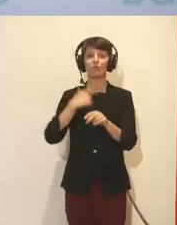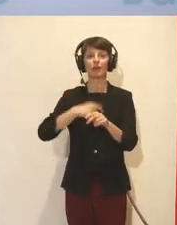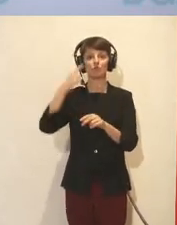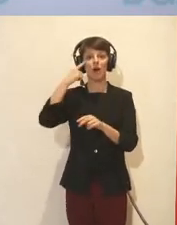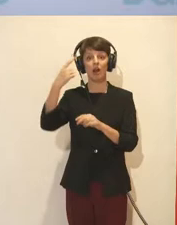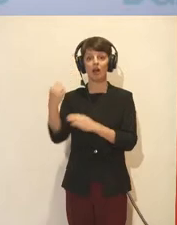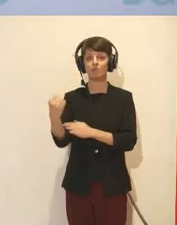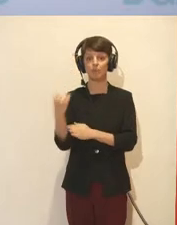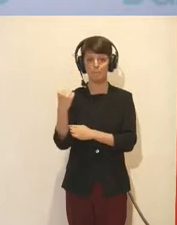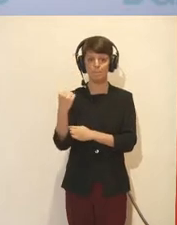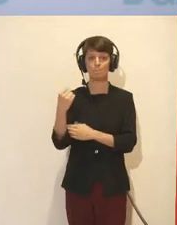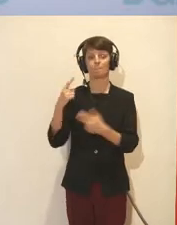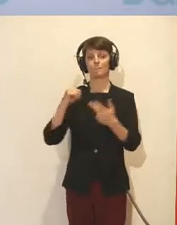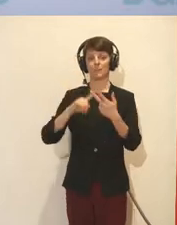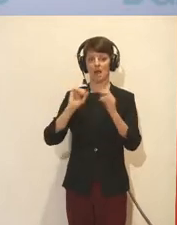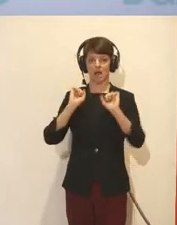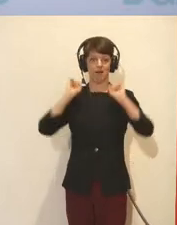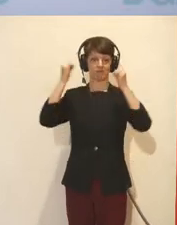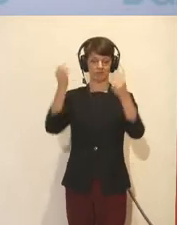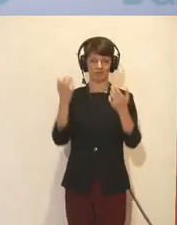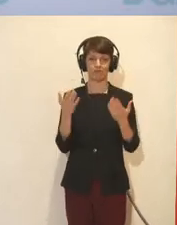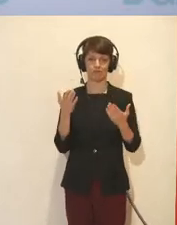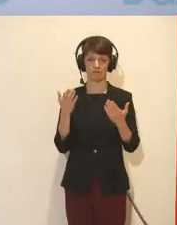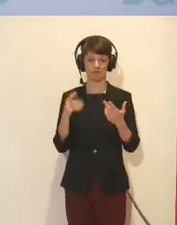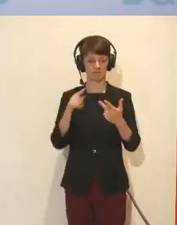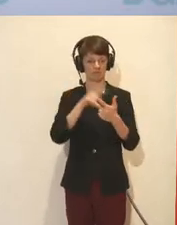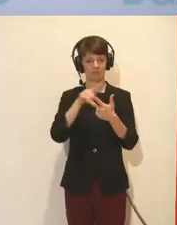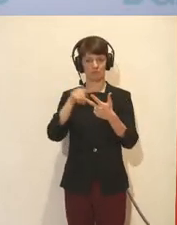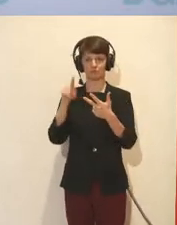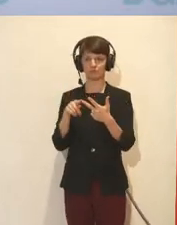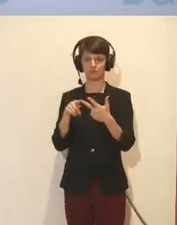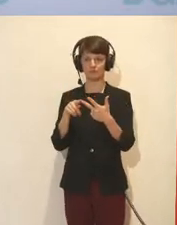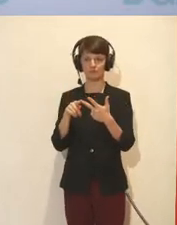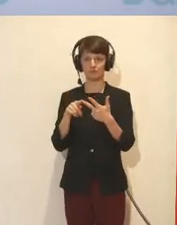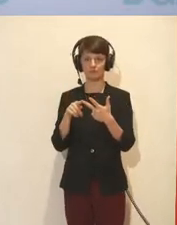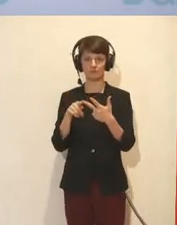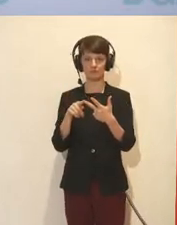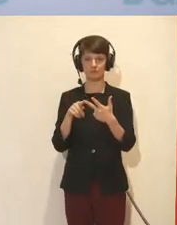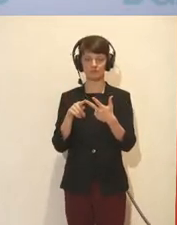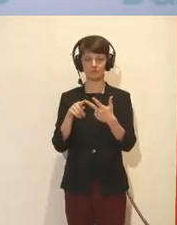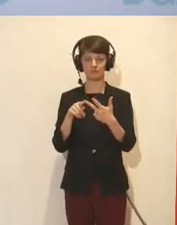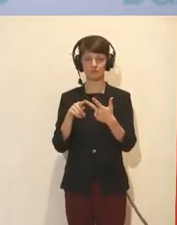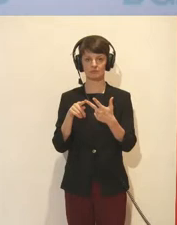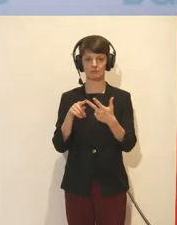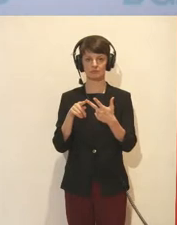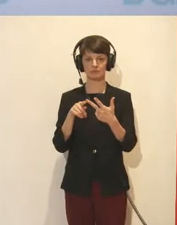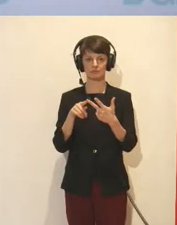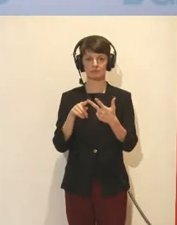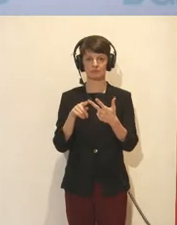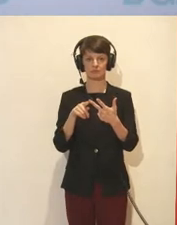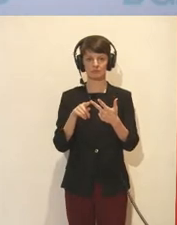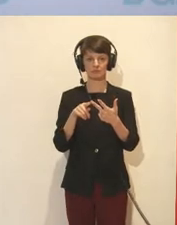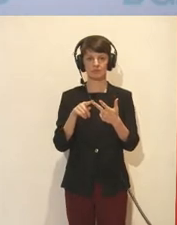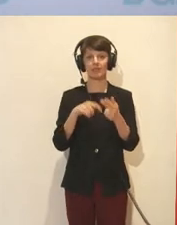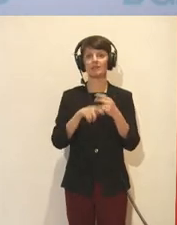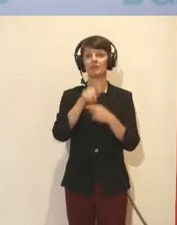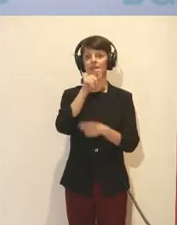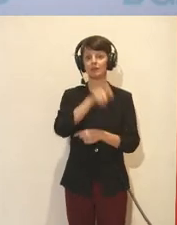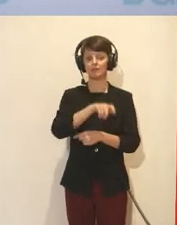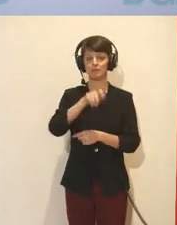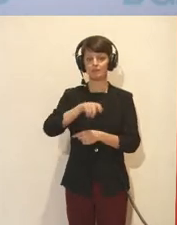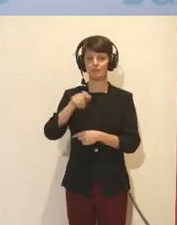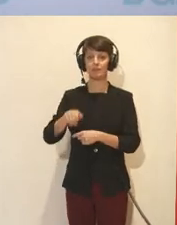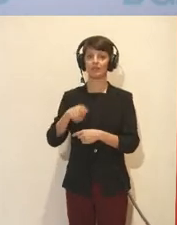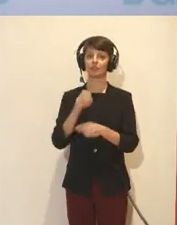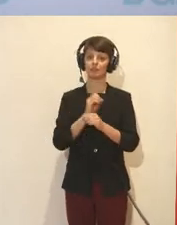aktiv sind all dies hat damit hat dazu beigetragen dass die menschen deutlich